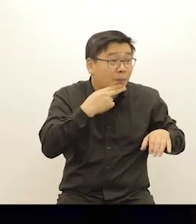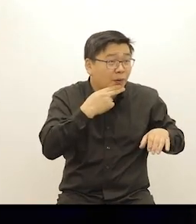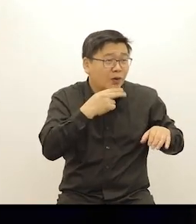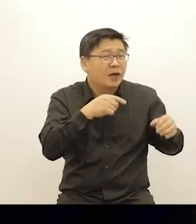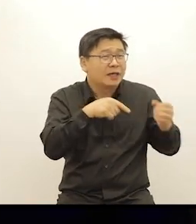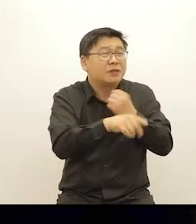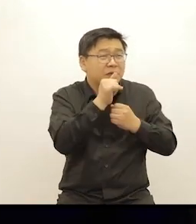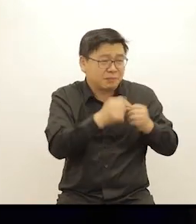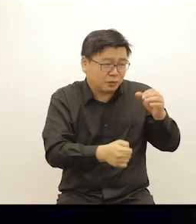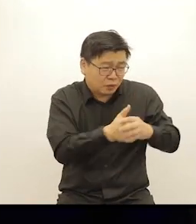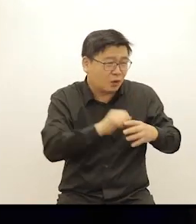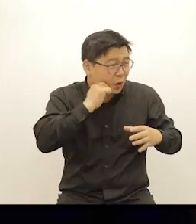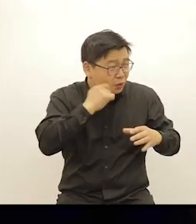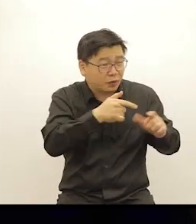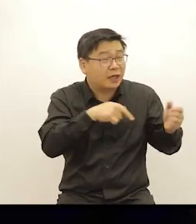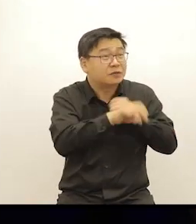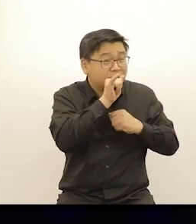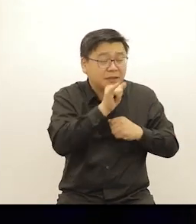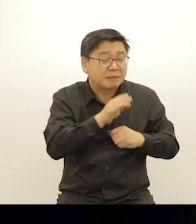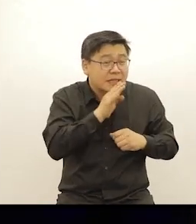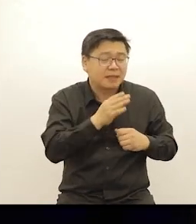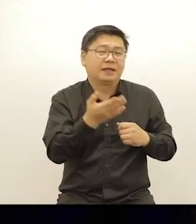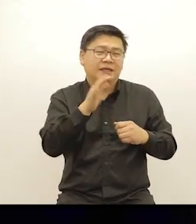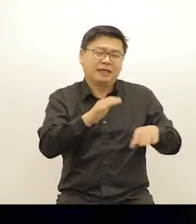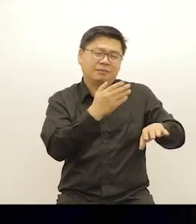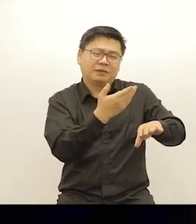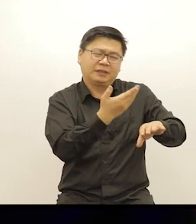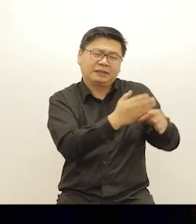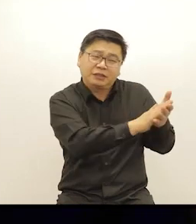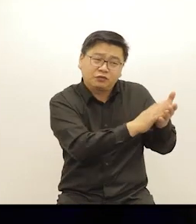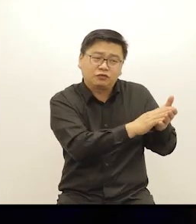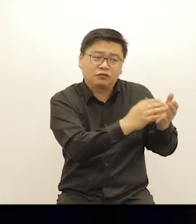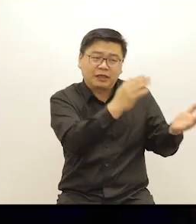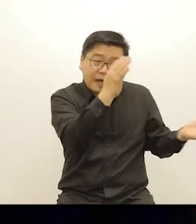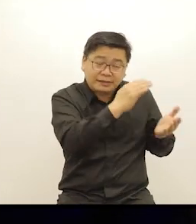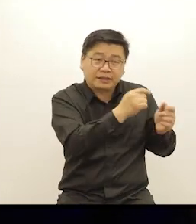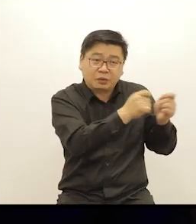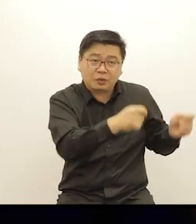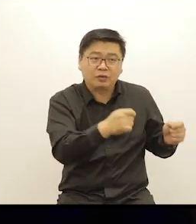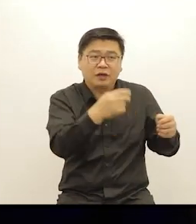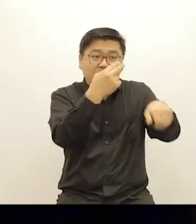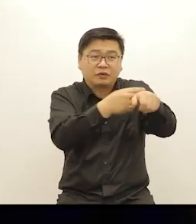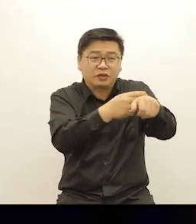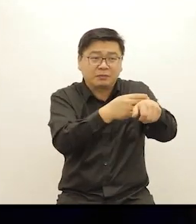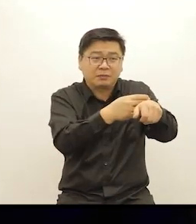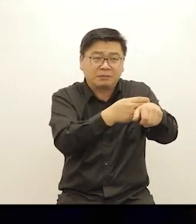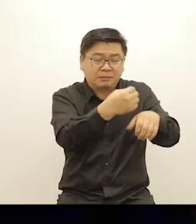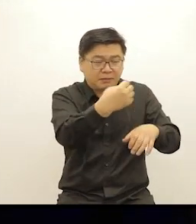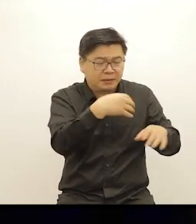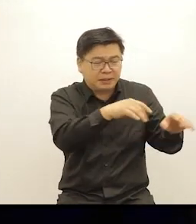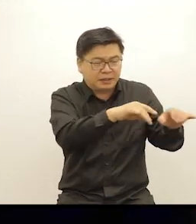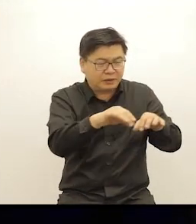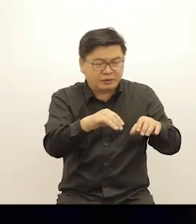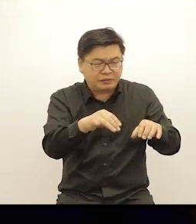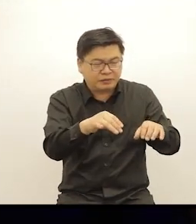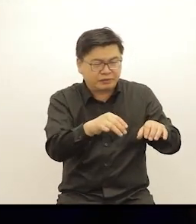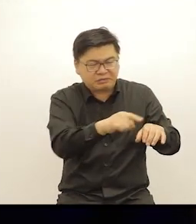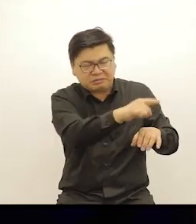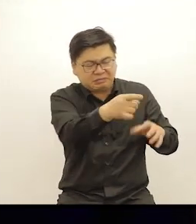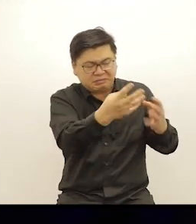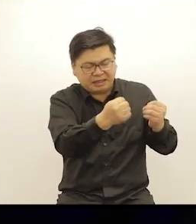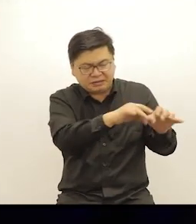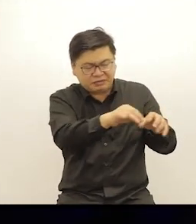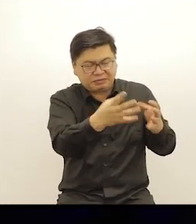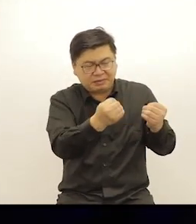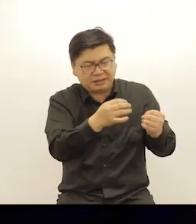동료들이나 교수님들께서 이렇게 연주를 하는 거는 본인이 딱 들었을 때 아, 굳이 내가 저 곡을 연주를 해야